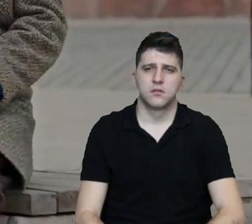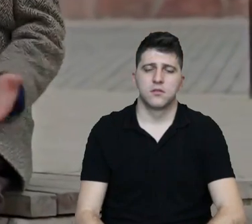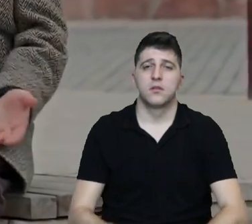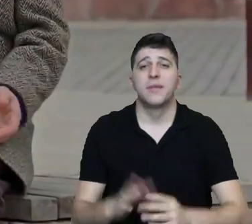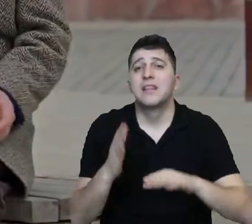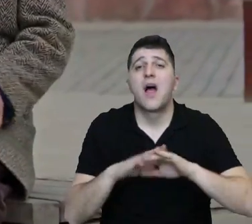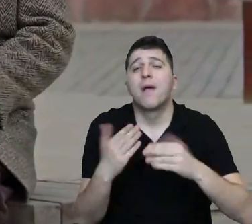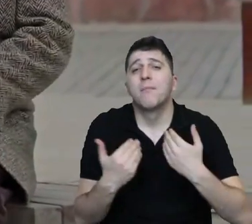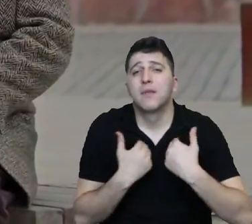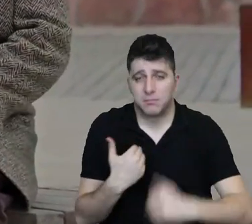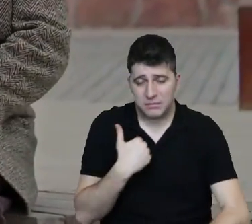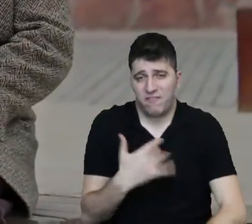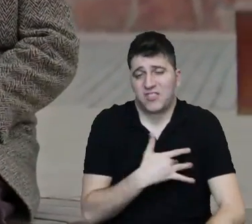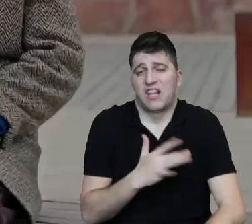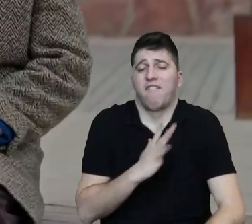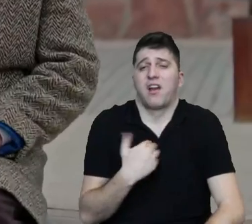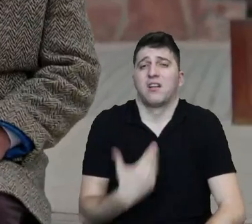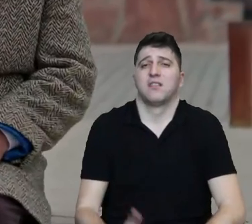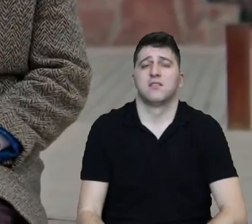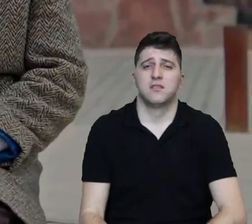Ama ne yapalım canım, bizim de bir vicdanımız var.